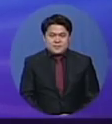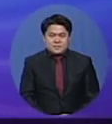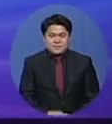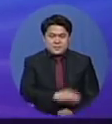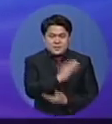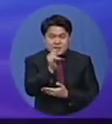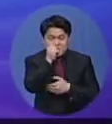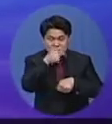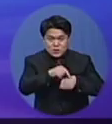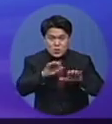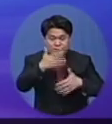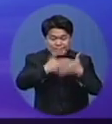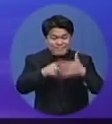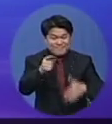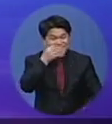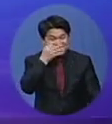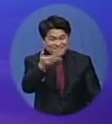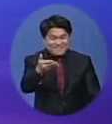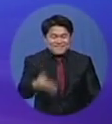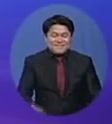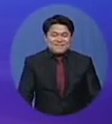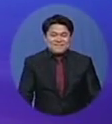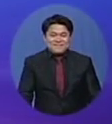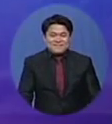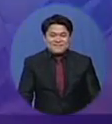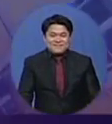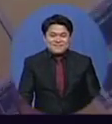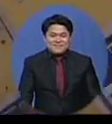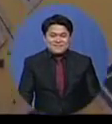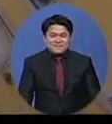이야기가 있는 시간 오늘의 영상 함께 보시죠.